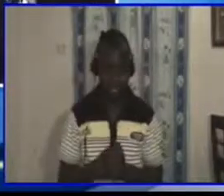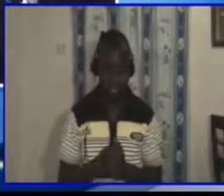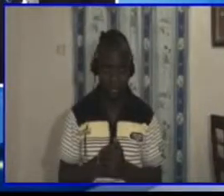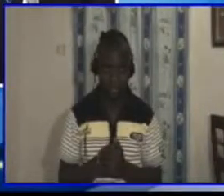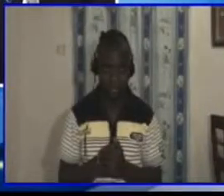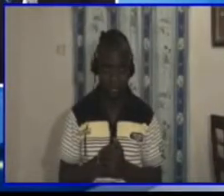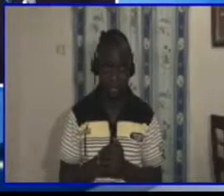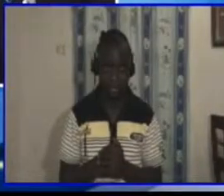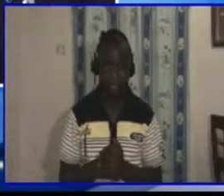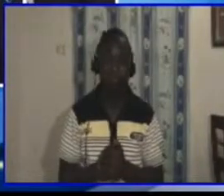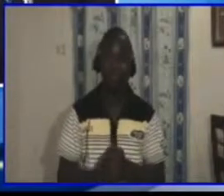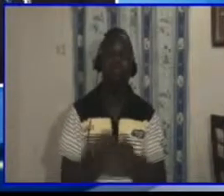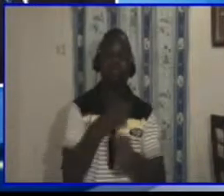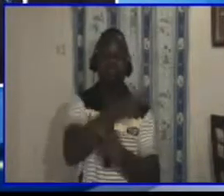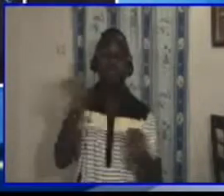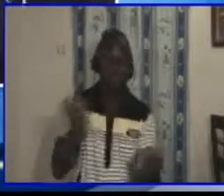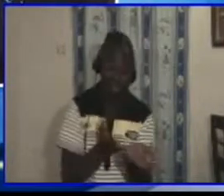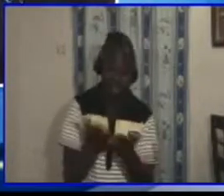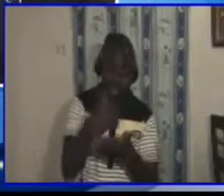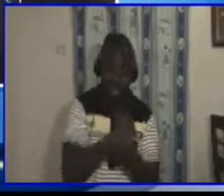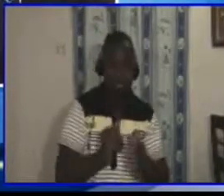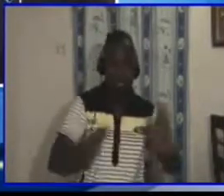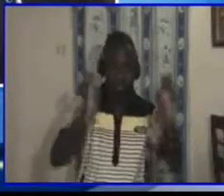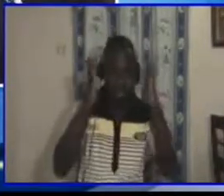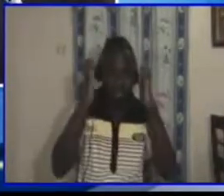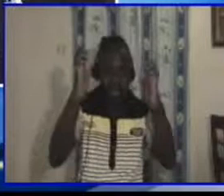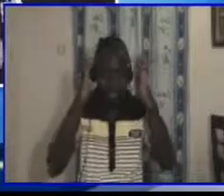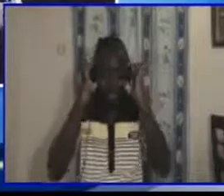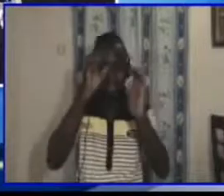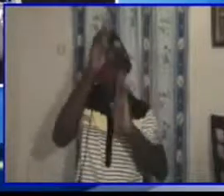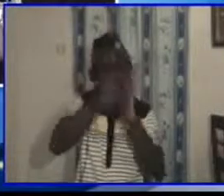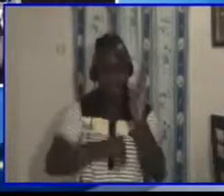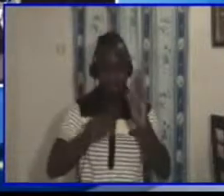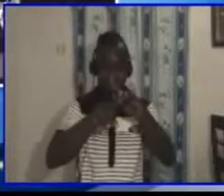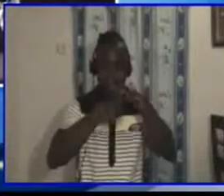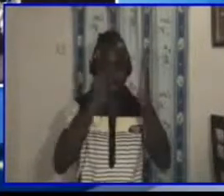dovete ritornare al fondamento originale